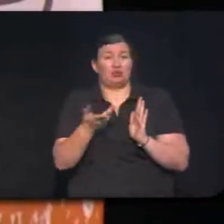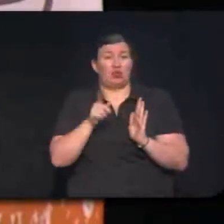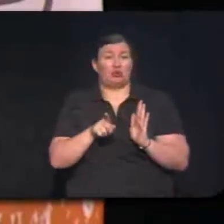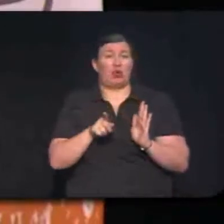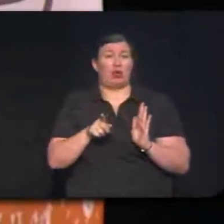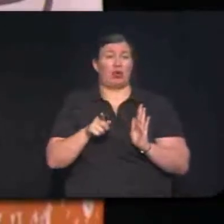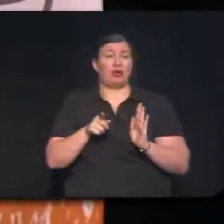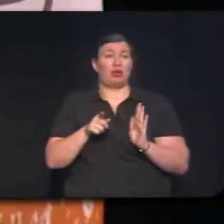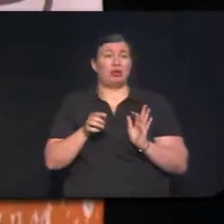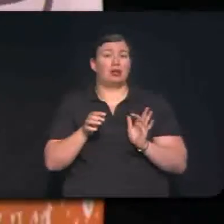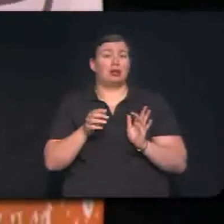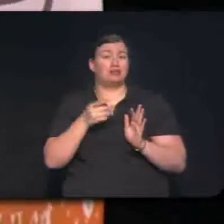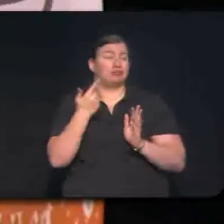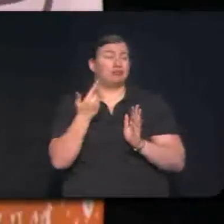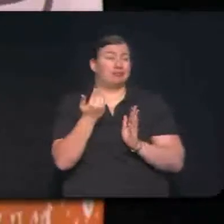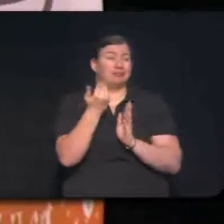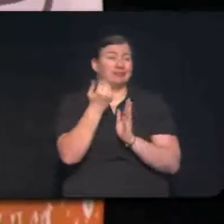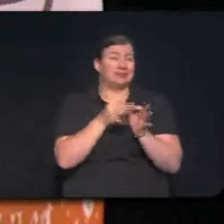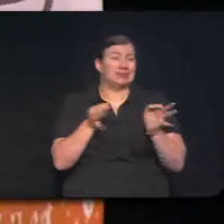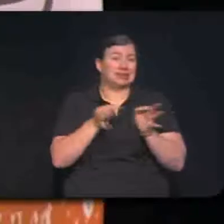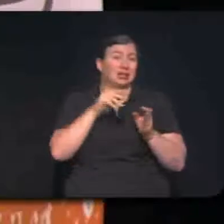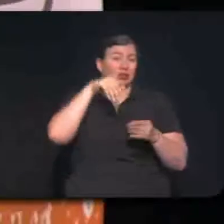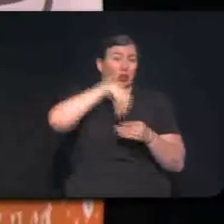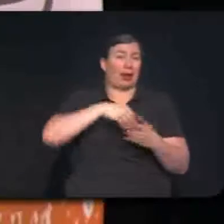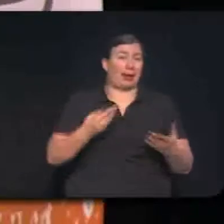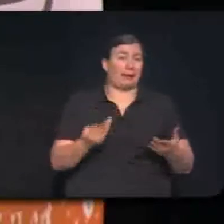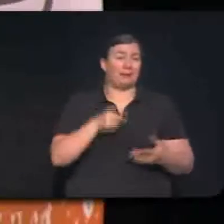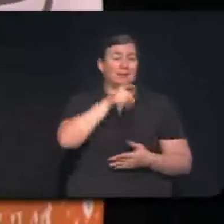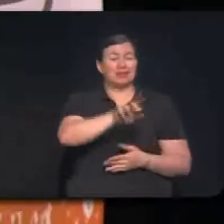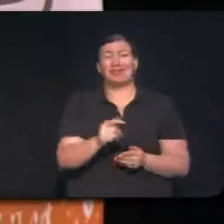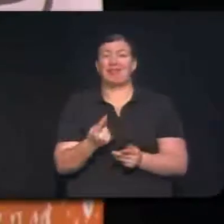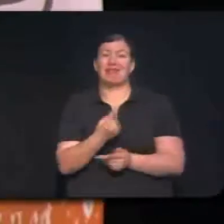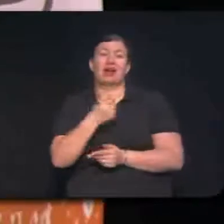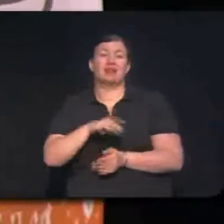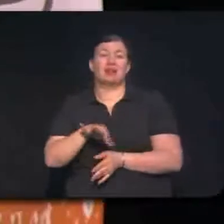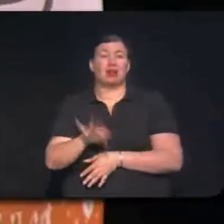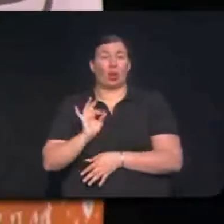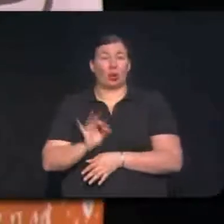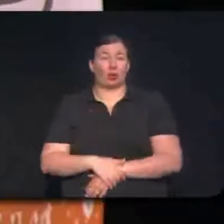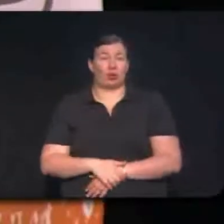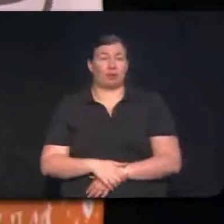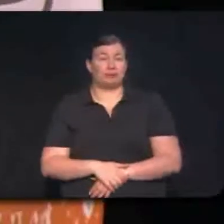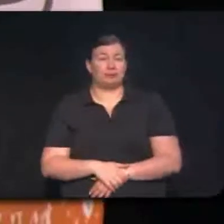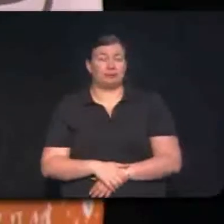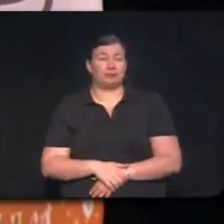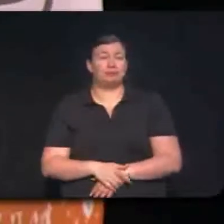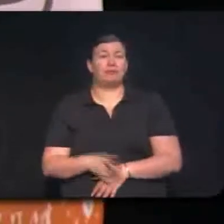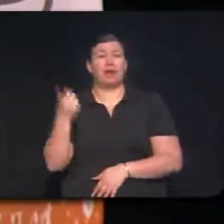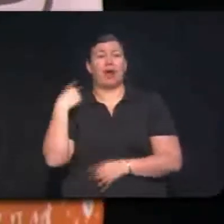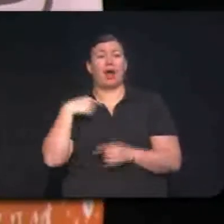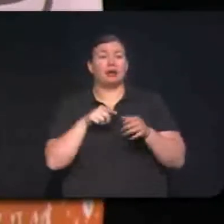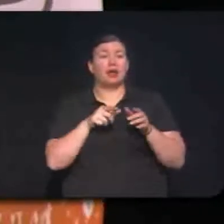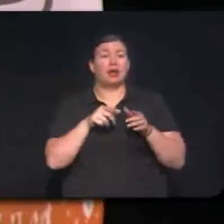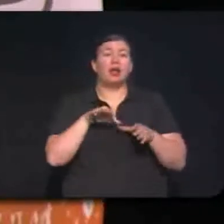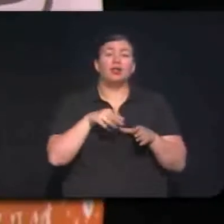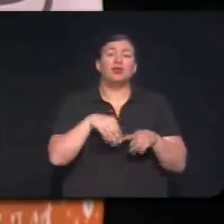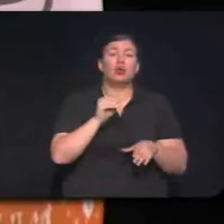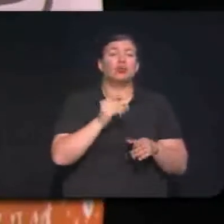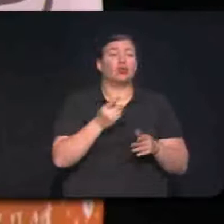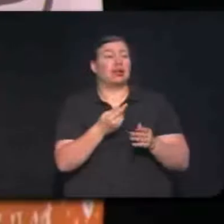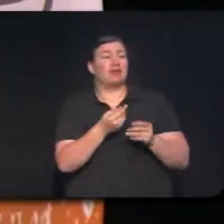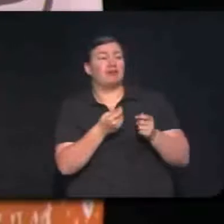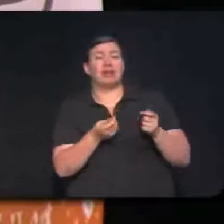Satzung haben sollten und das ist eine die einzige Lösung hier sie ist also mit den anderen Lösung die vorgestellt wurden kompatibel ergänzt sie